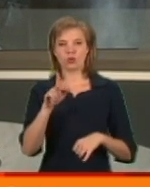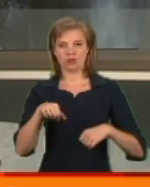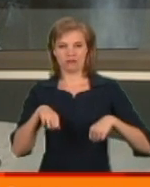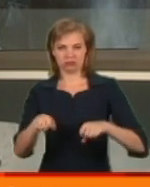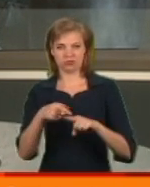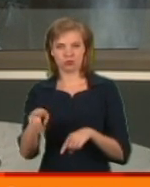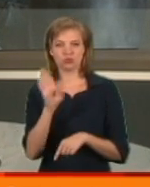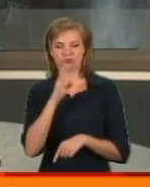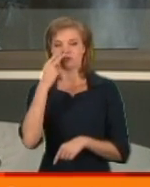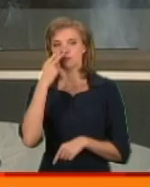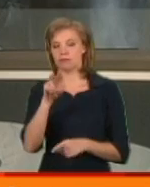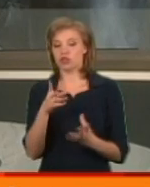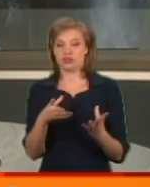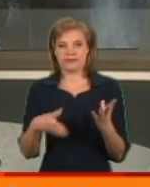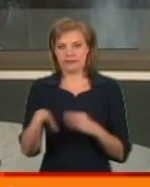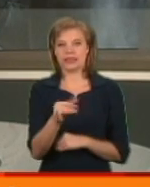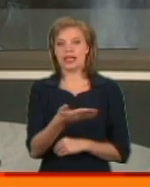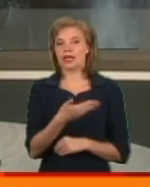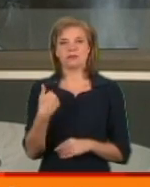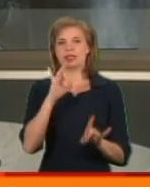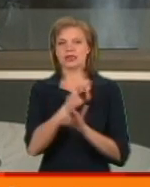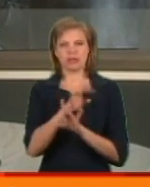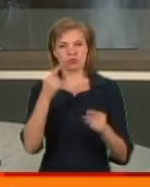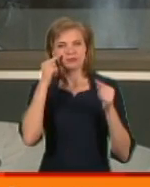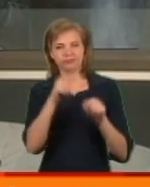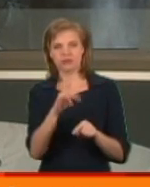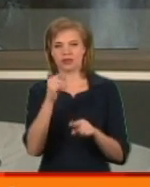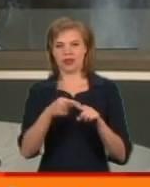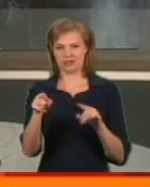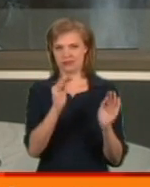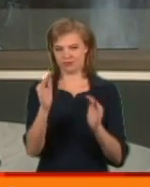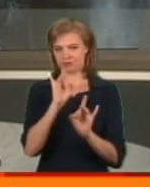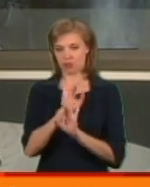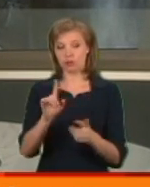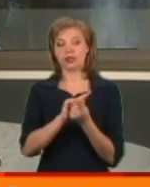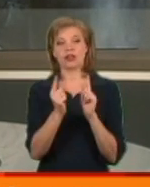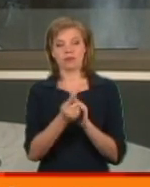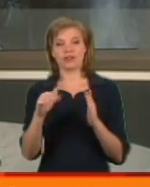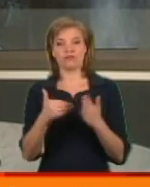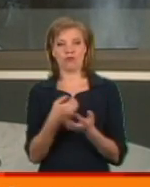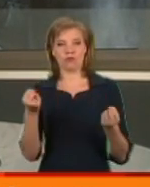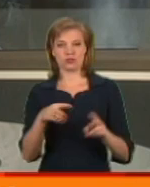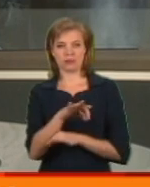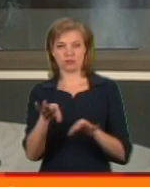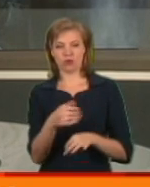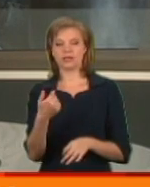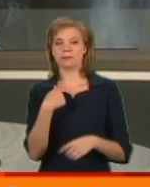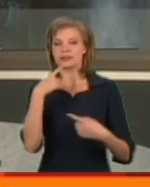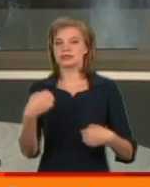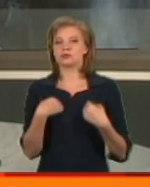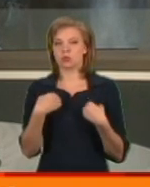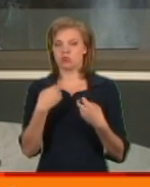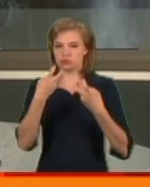цю дівчину, бачили всі. І ми не будемо акцентувати увагу на цих кадрах. Натомість у новому спецпроєкті «Вікон» ми